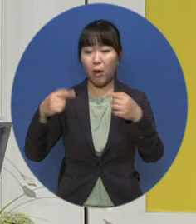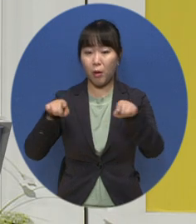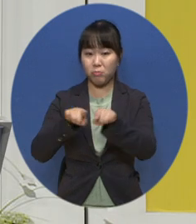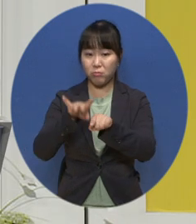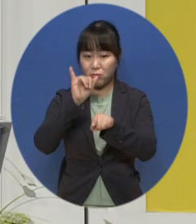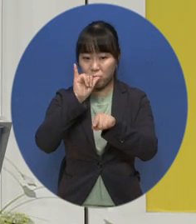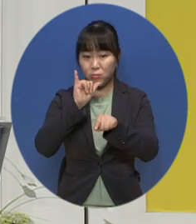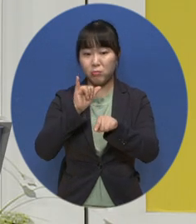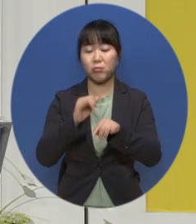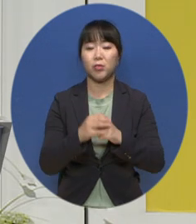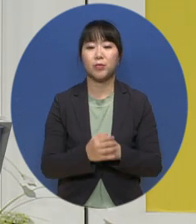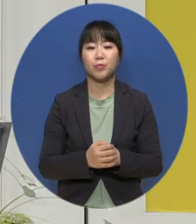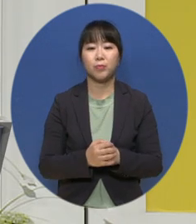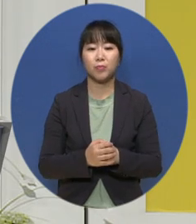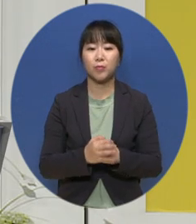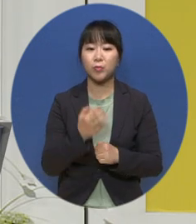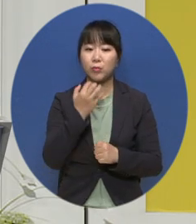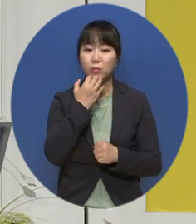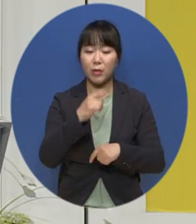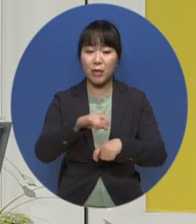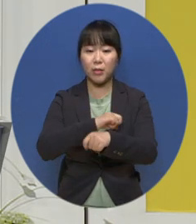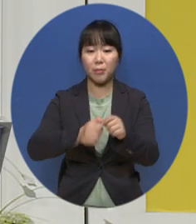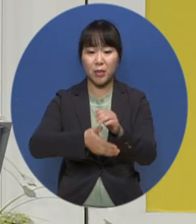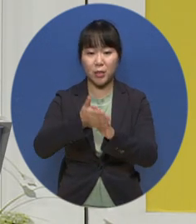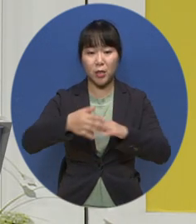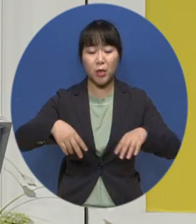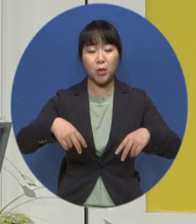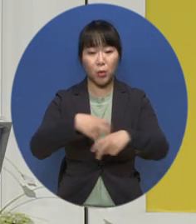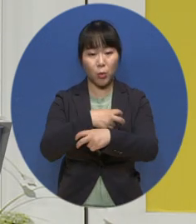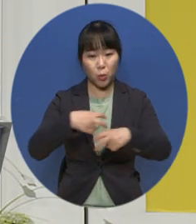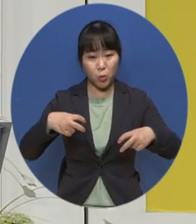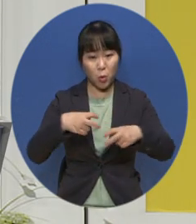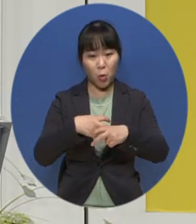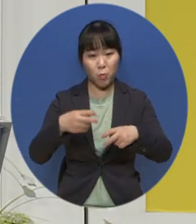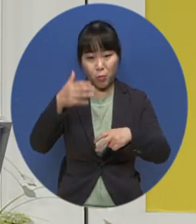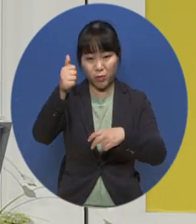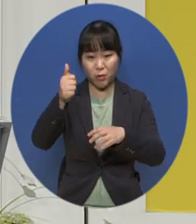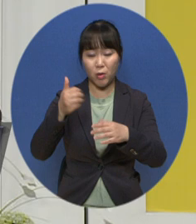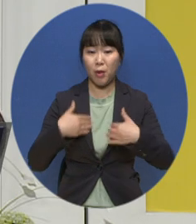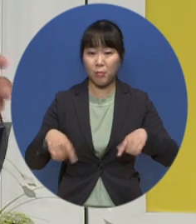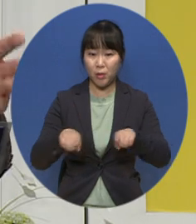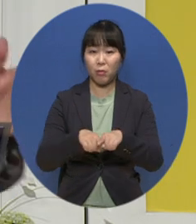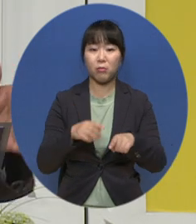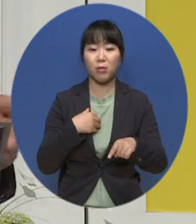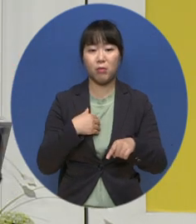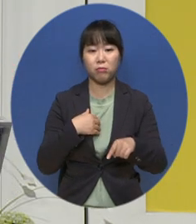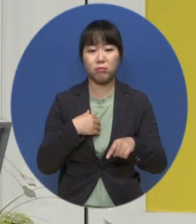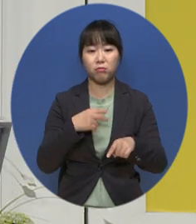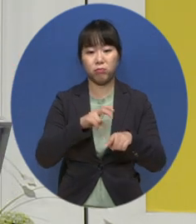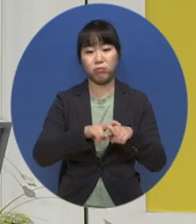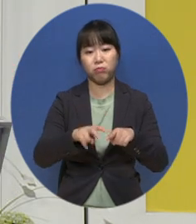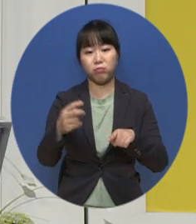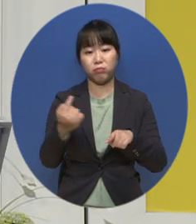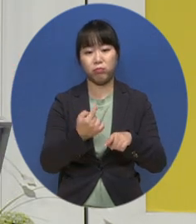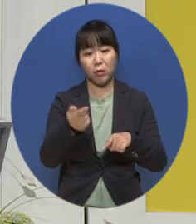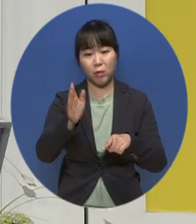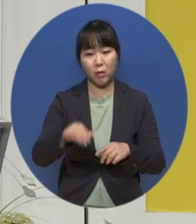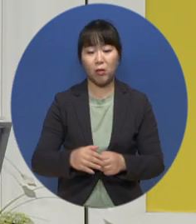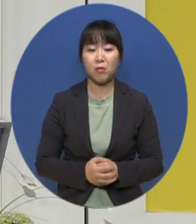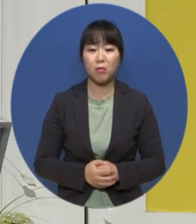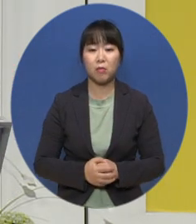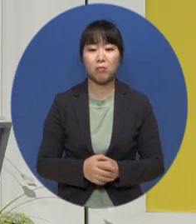옆에 있지 그렇게 서울특별시의 교통 본부가 너의 뱃지 내가 이제까지 버티칼 와야지 될텐데